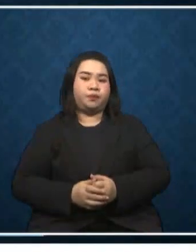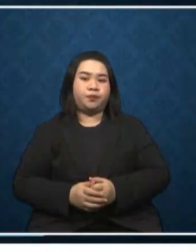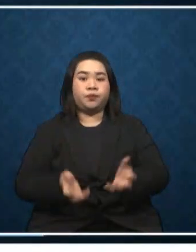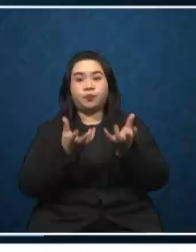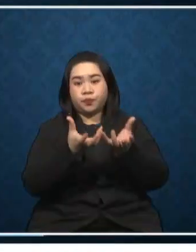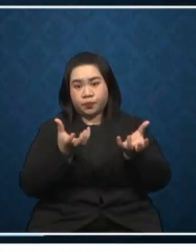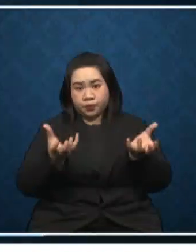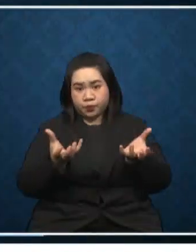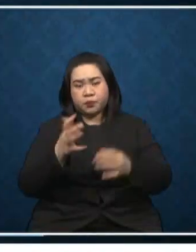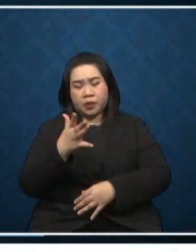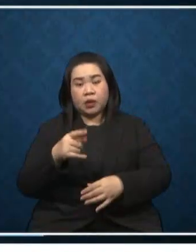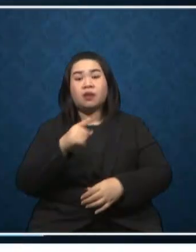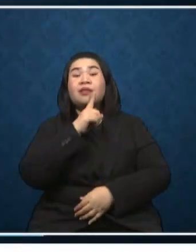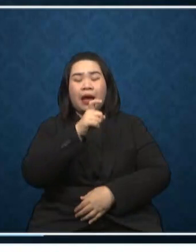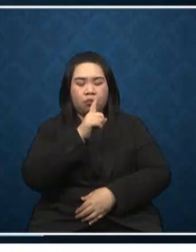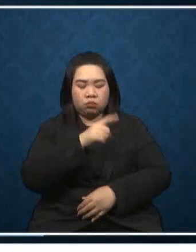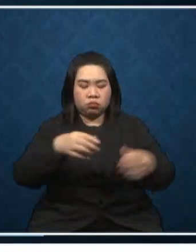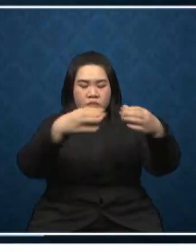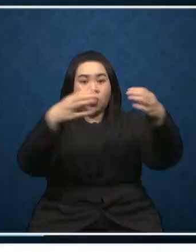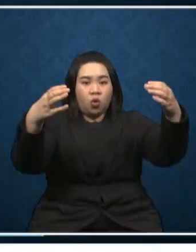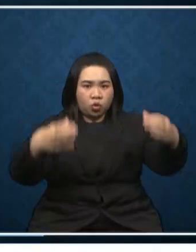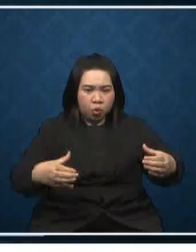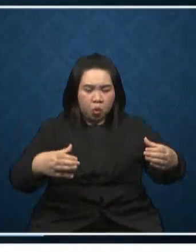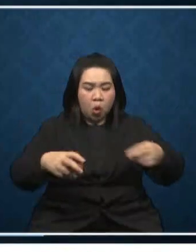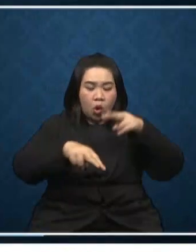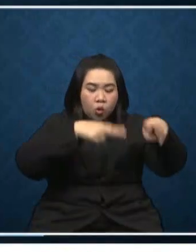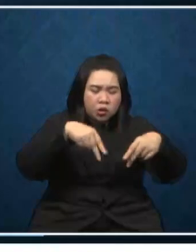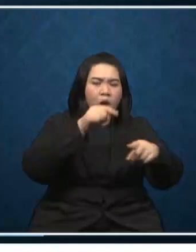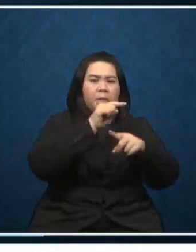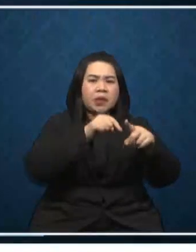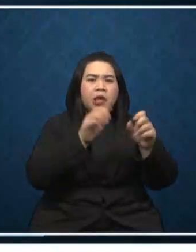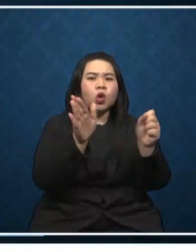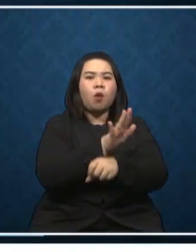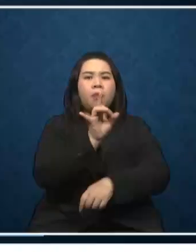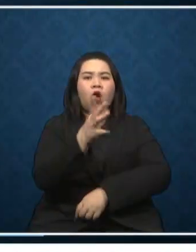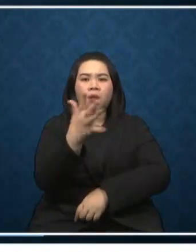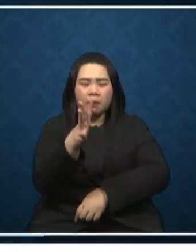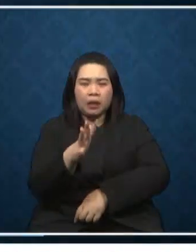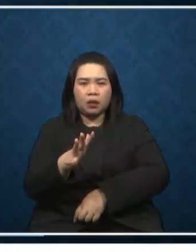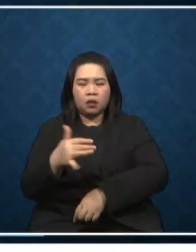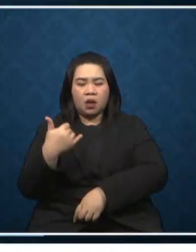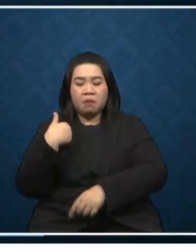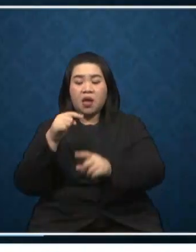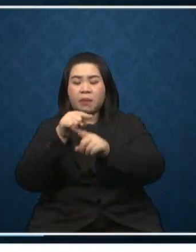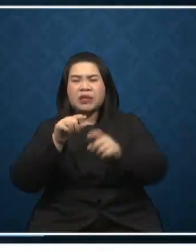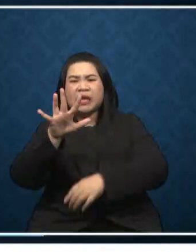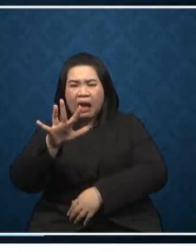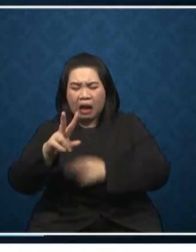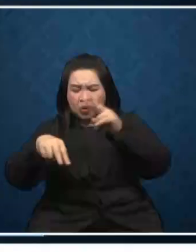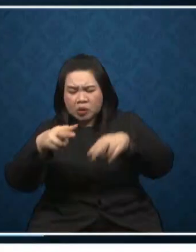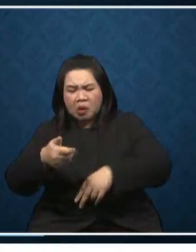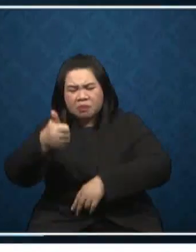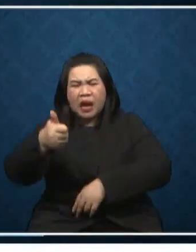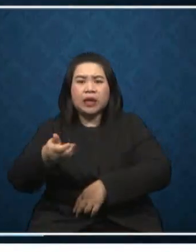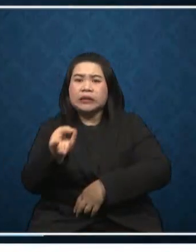วด ตู้คนใหน้ย 100% ใช้วิธีสุ่มตัวด 5%, 10% บ้างเพนั้มนก็เล็รด 100 ตู้ ตัดไดแ 5 ตู้ี